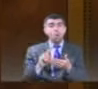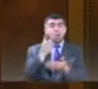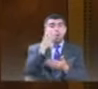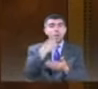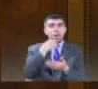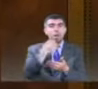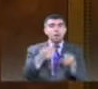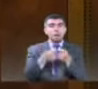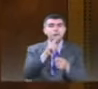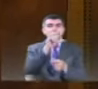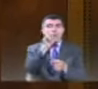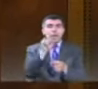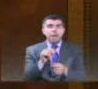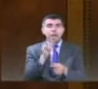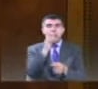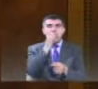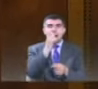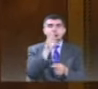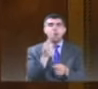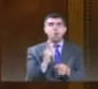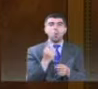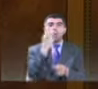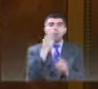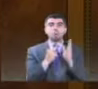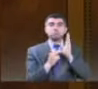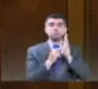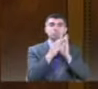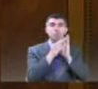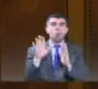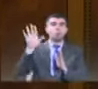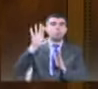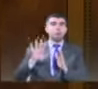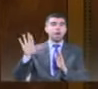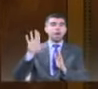خارج الدول الإفريقية اللي عنده الوضع المتقدم مع أوروبا،